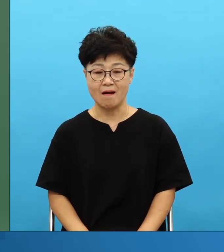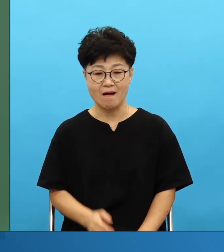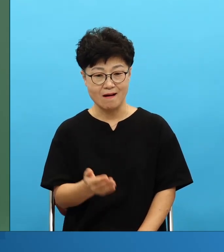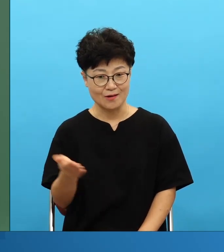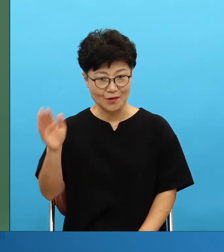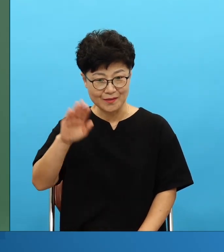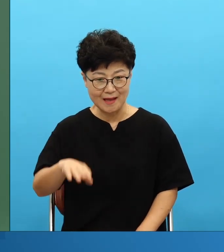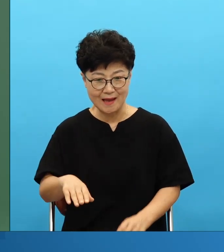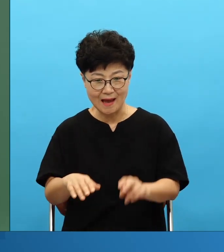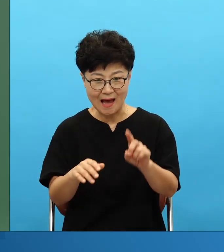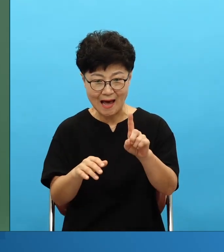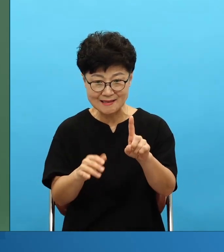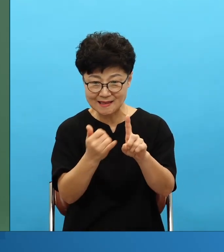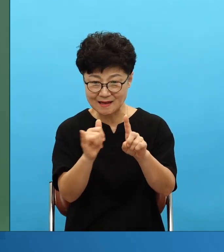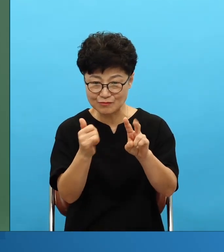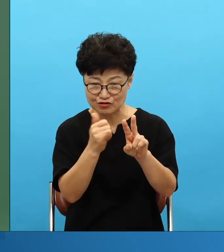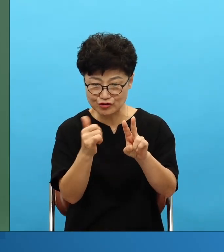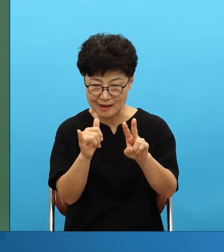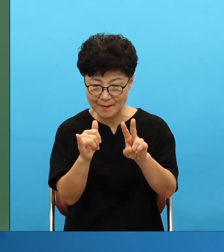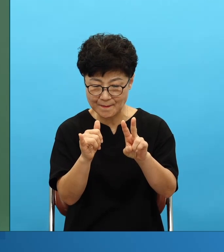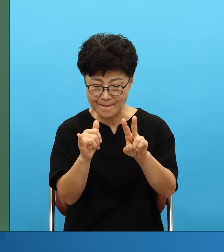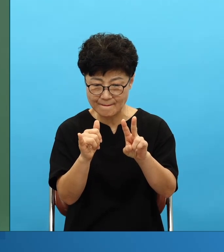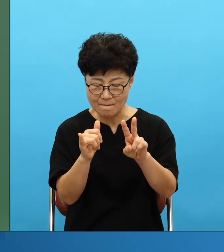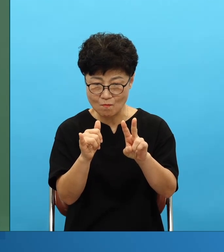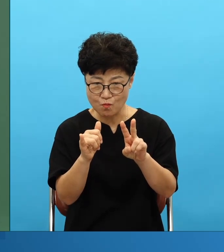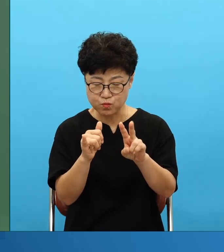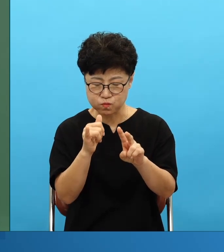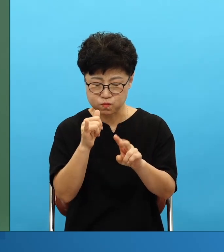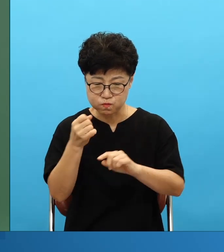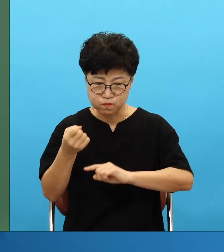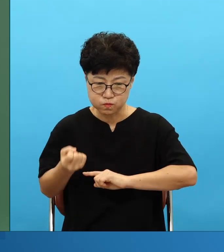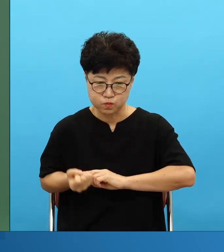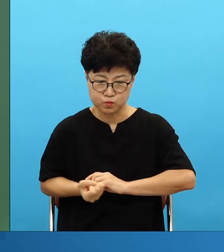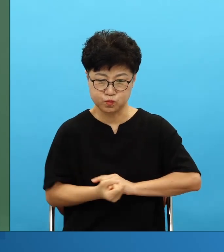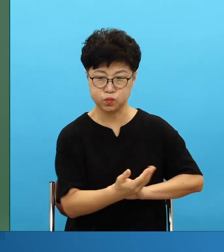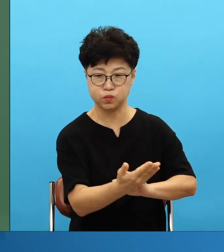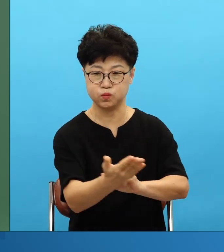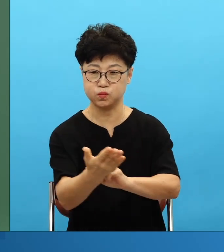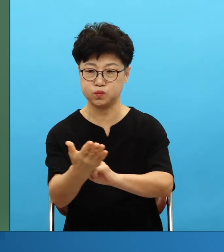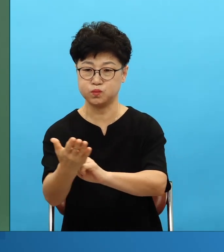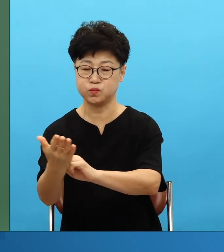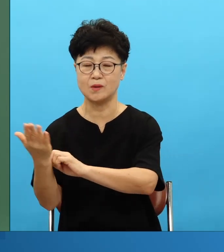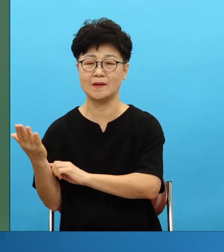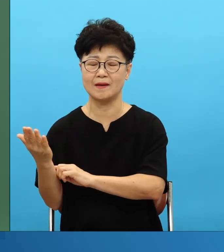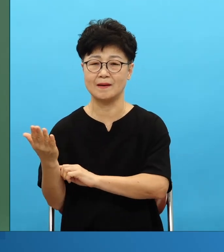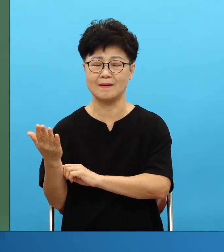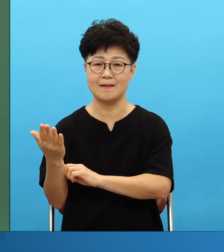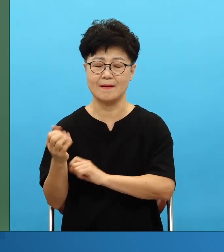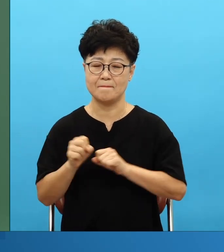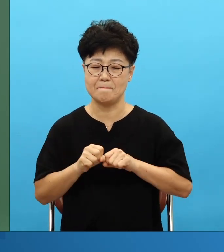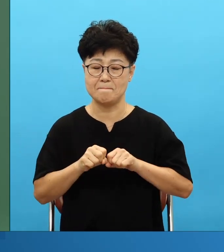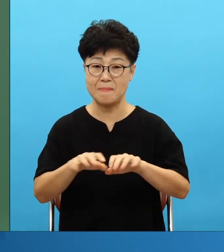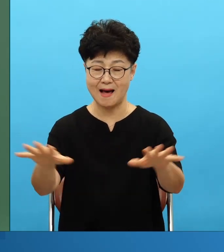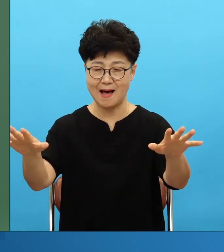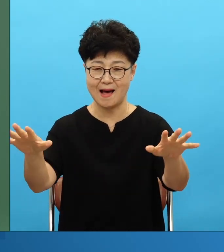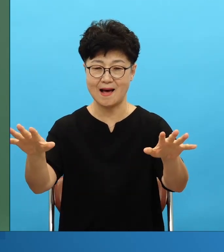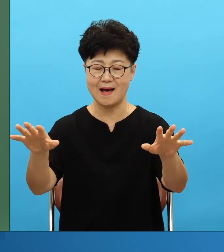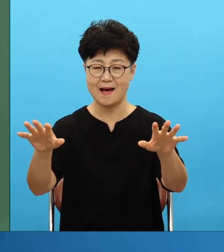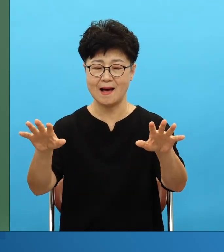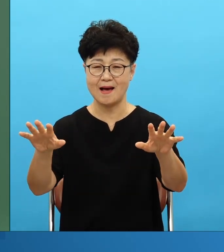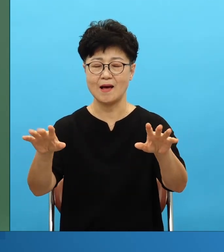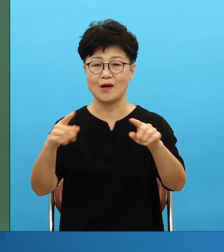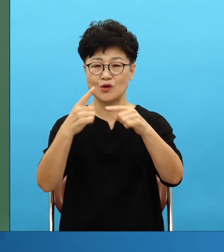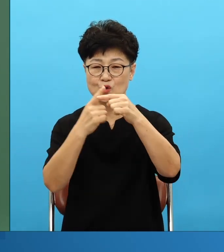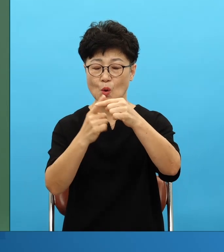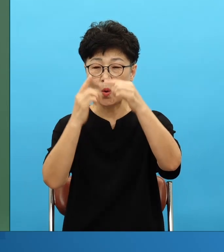really becomes the spark. 깜짝 놀랄 겁니다. I was really 이게 surprised. 교회 전체로 영향해 가요. And that influences the entire church. 아무것도 아니처럼 보이는데 조금